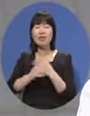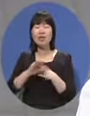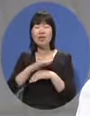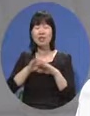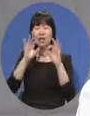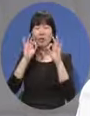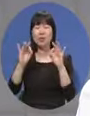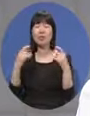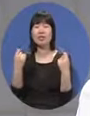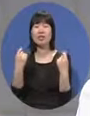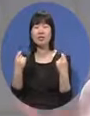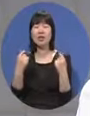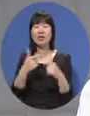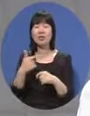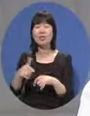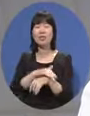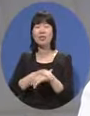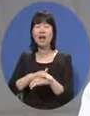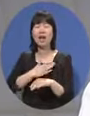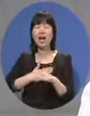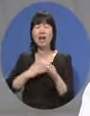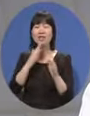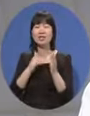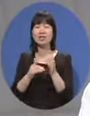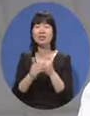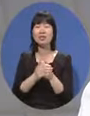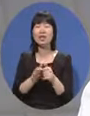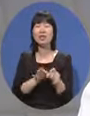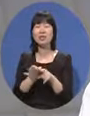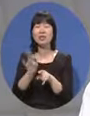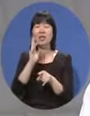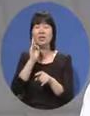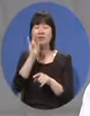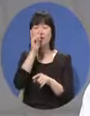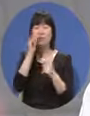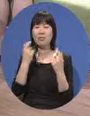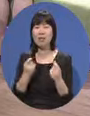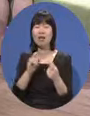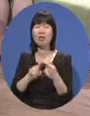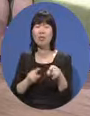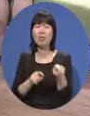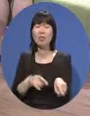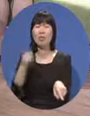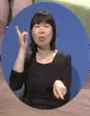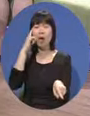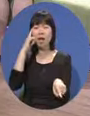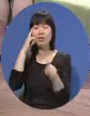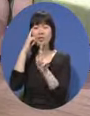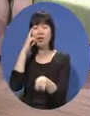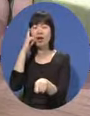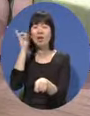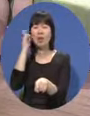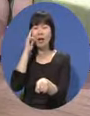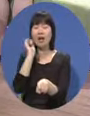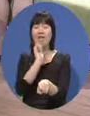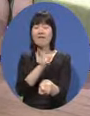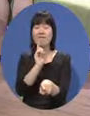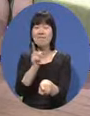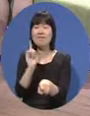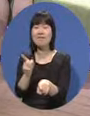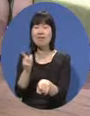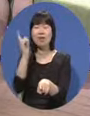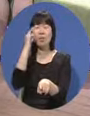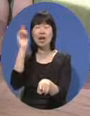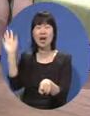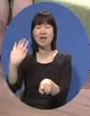보인다고 그 업무 잘 아니까 잔소리가 좀 심한거 였어요 네 이건 왜 이렇게 했냐 이래라 저래라 이건